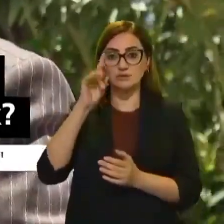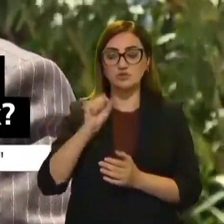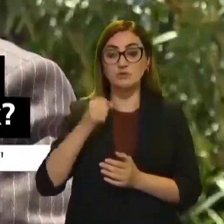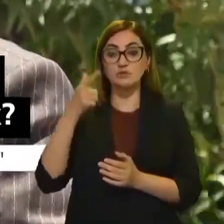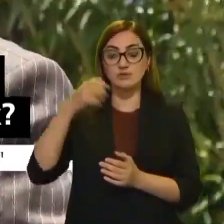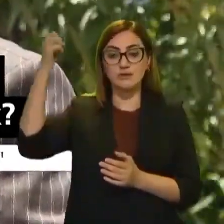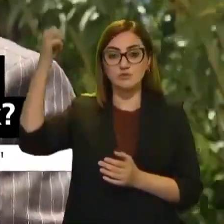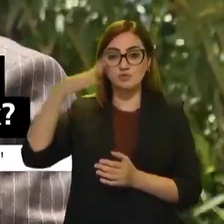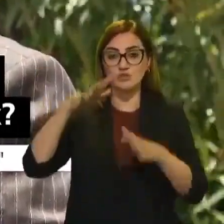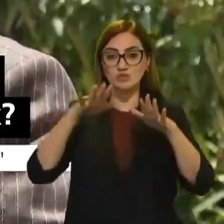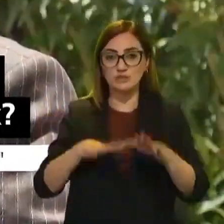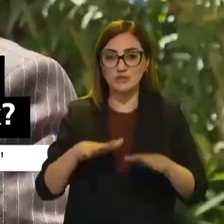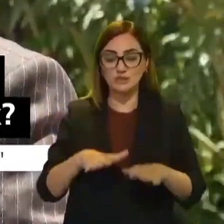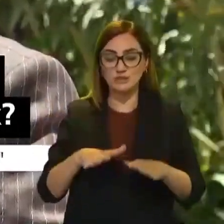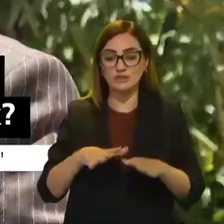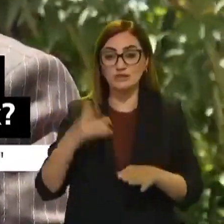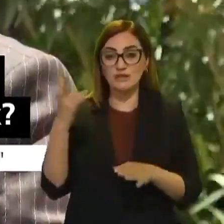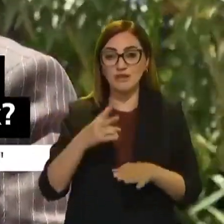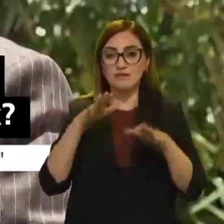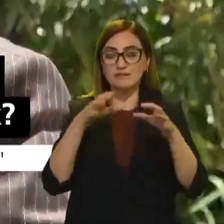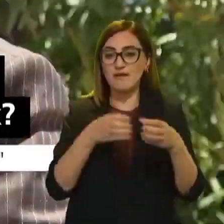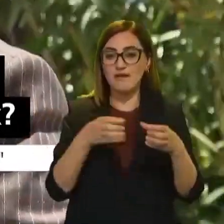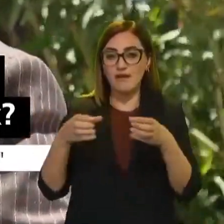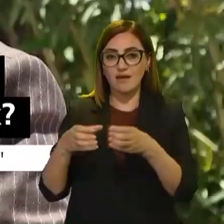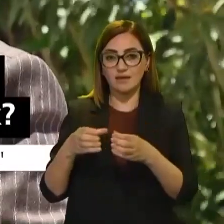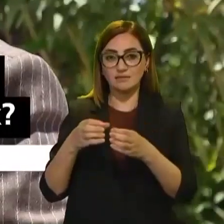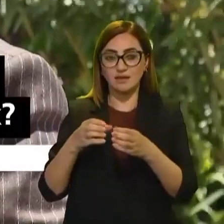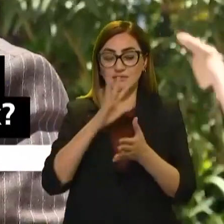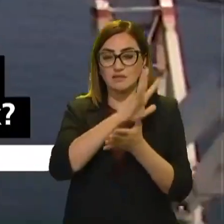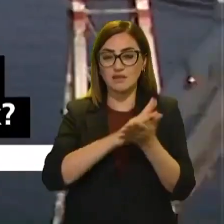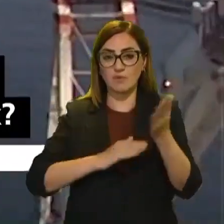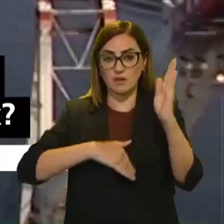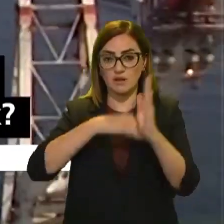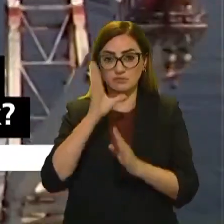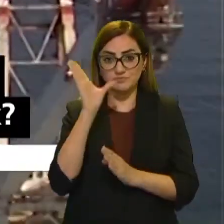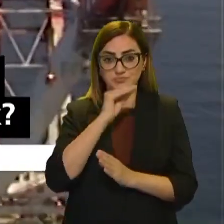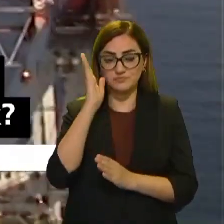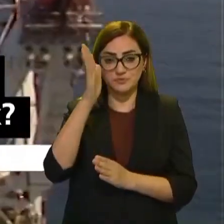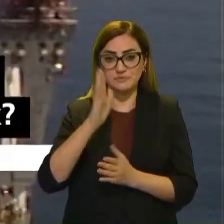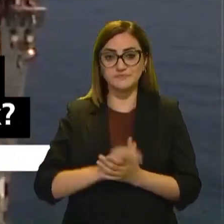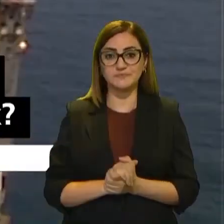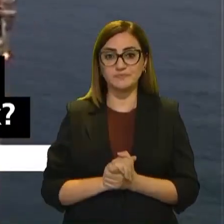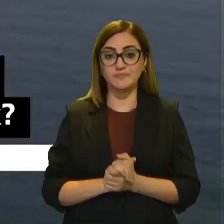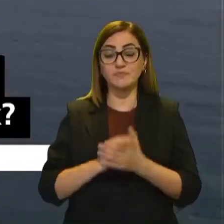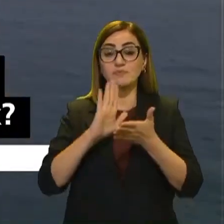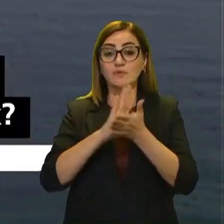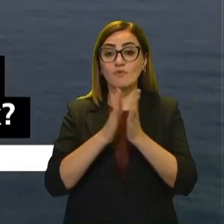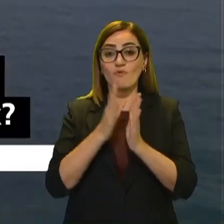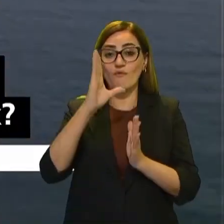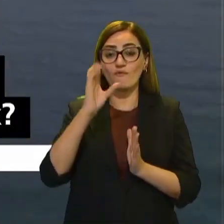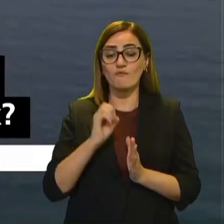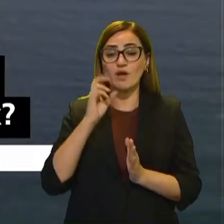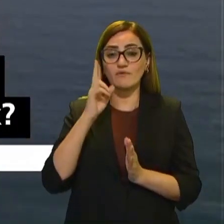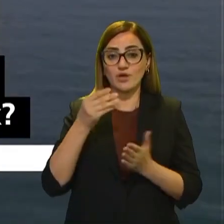mövcud ehtiyatlar bu həcmlərin düşünürəm ki, davamlı olaraq artırılmasına imkan verəcək. Əsrin müqaviləsi